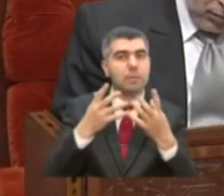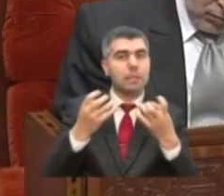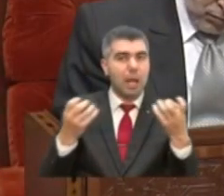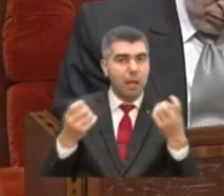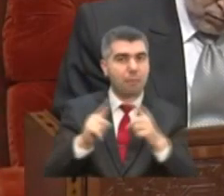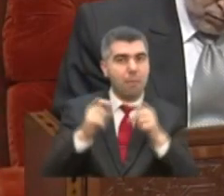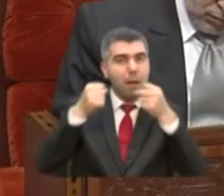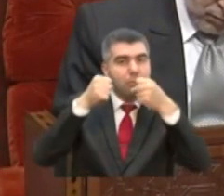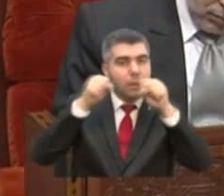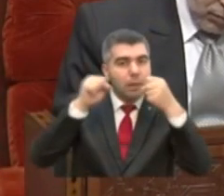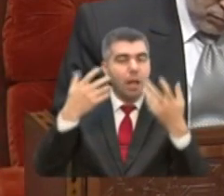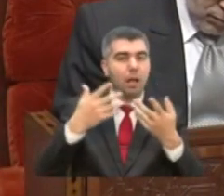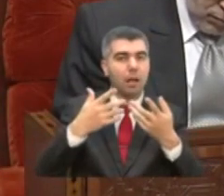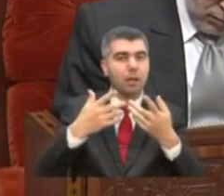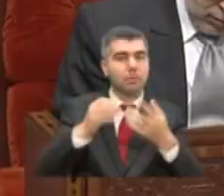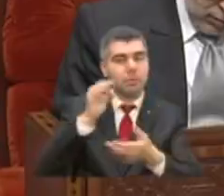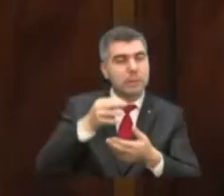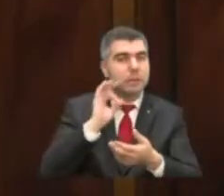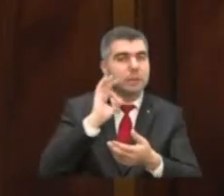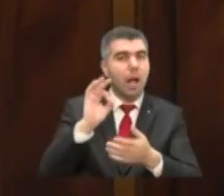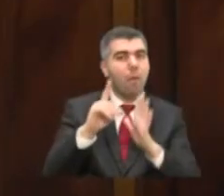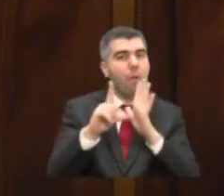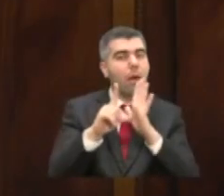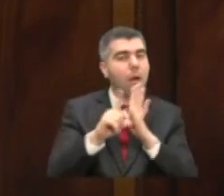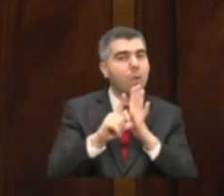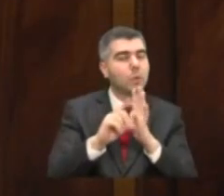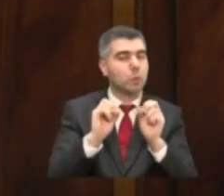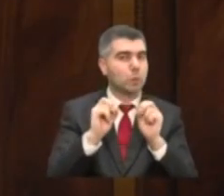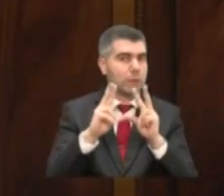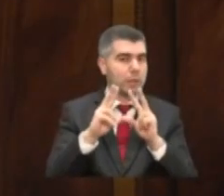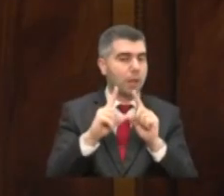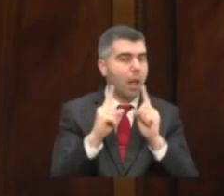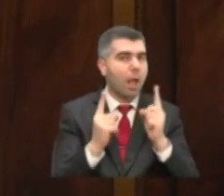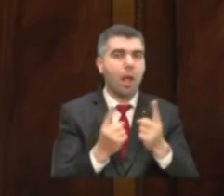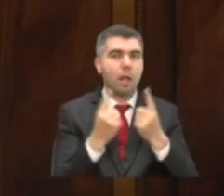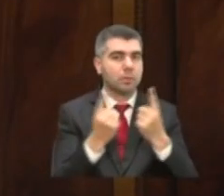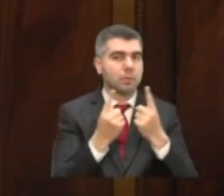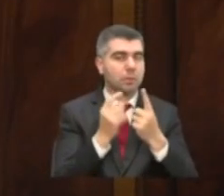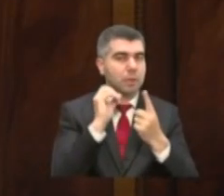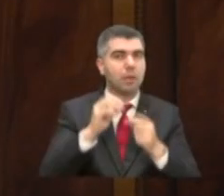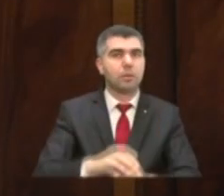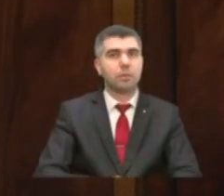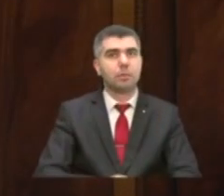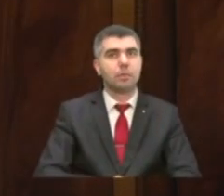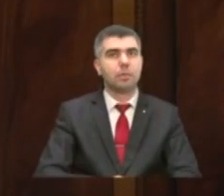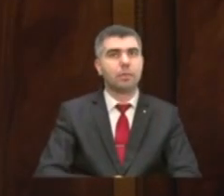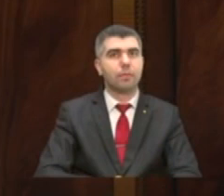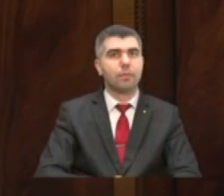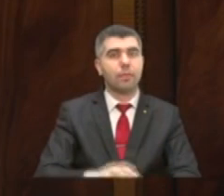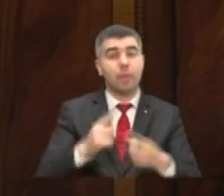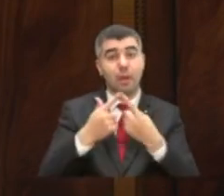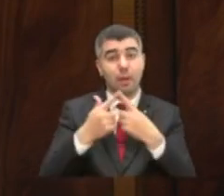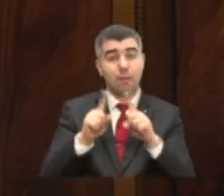بالحقوق الاقتصادية والاجتماعية وتحقيق الكرامة والعدالة. لقد ندينا في